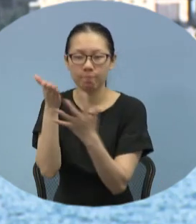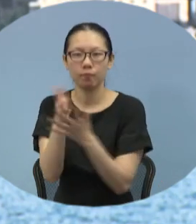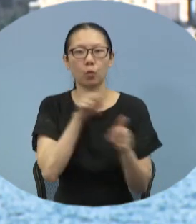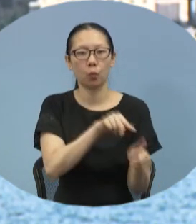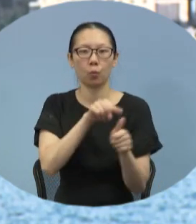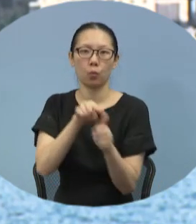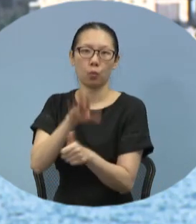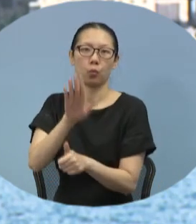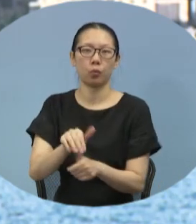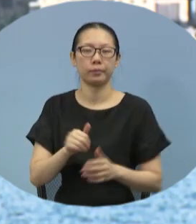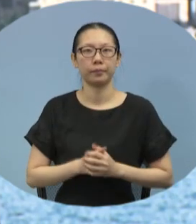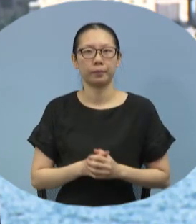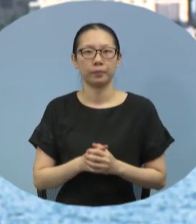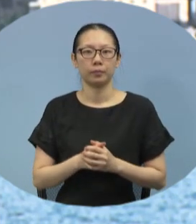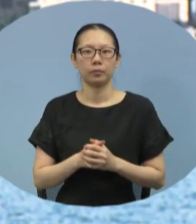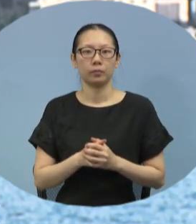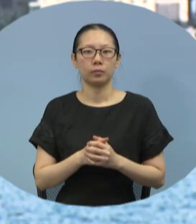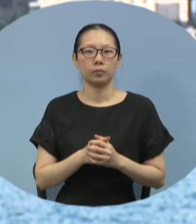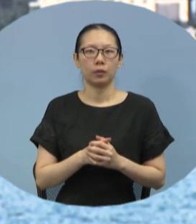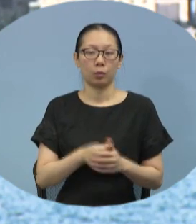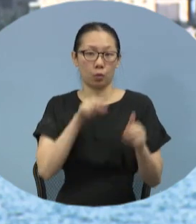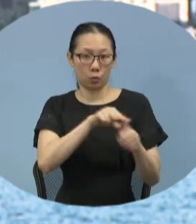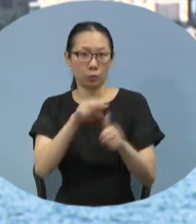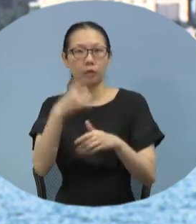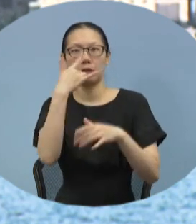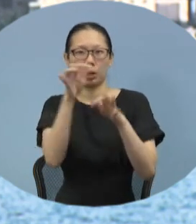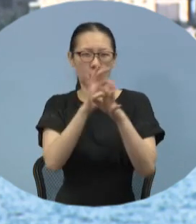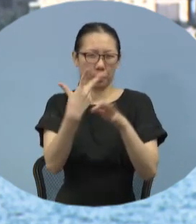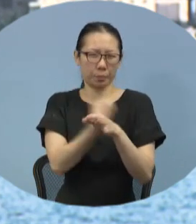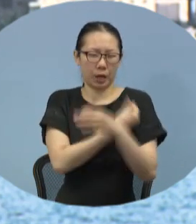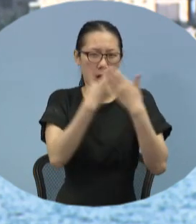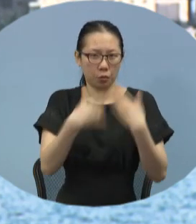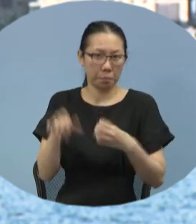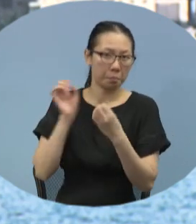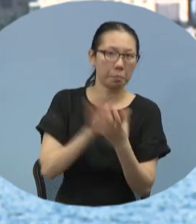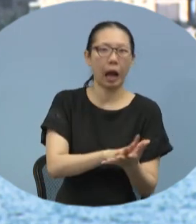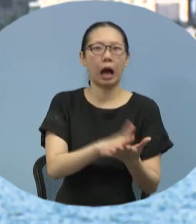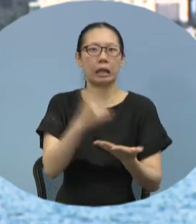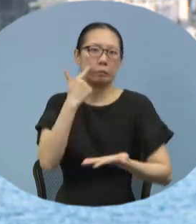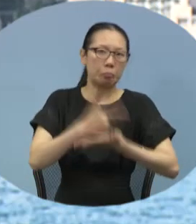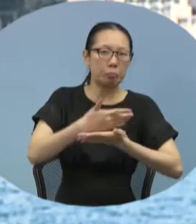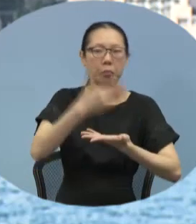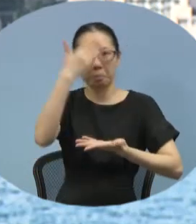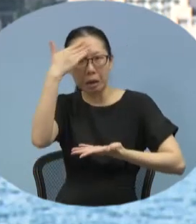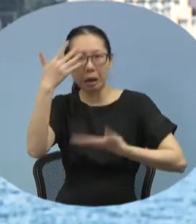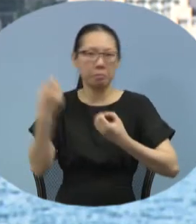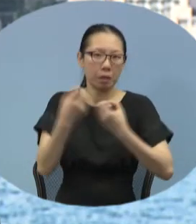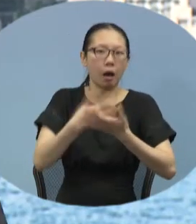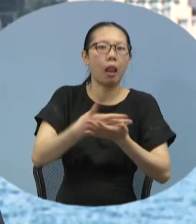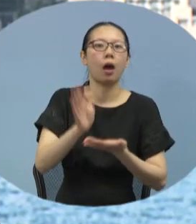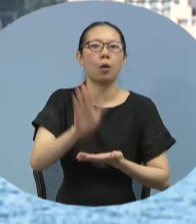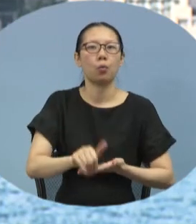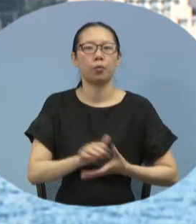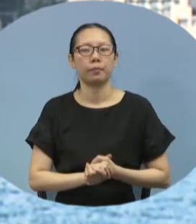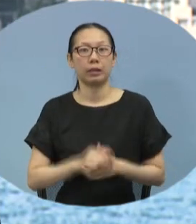察，密切監察接種新冠疫苗後可能出現的異常事件。推出疫苗注射計